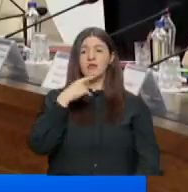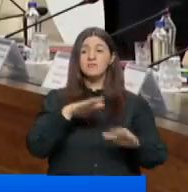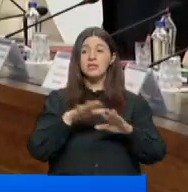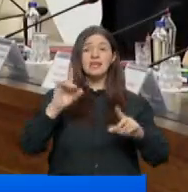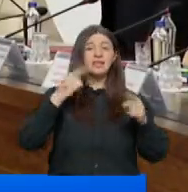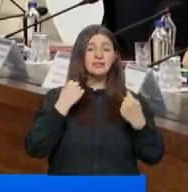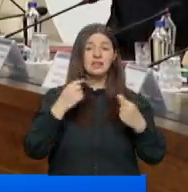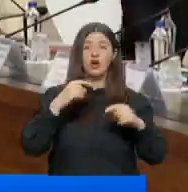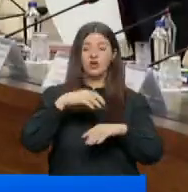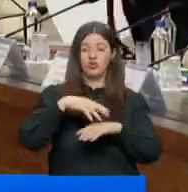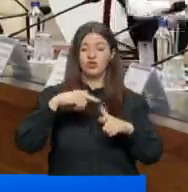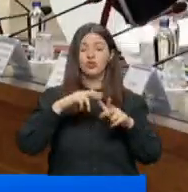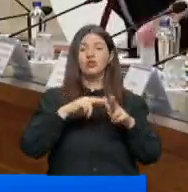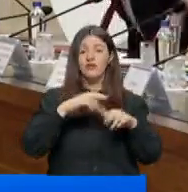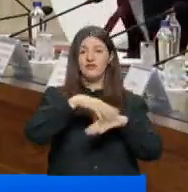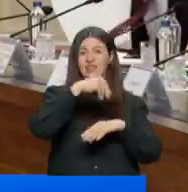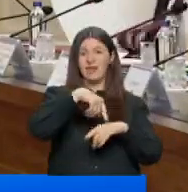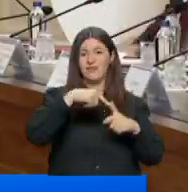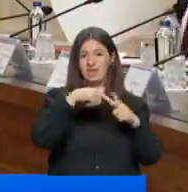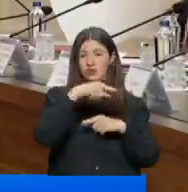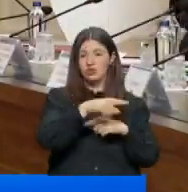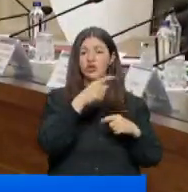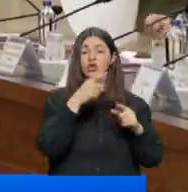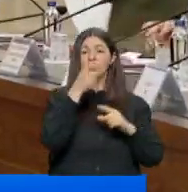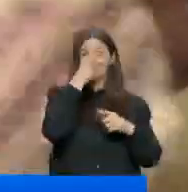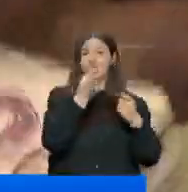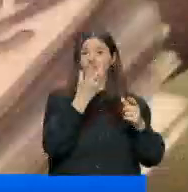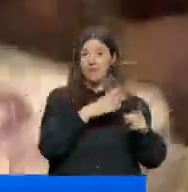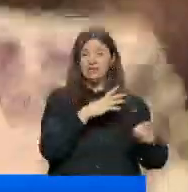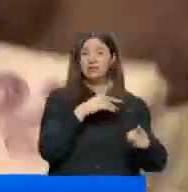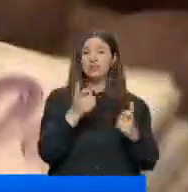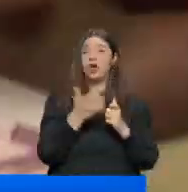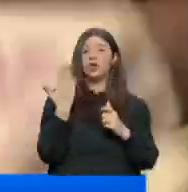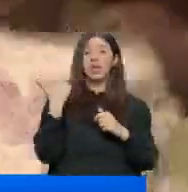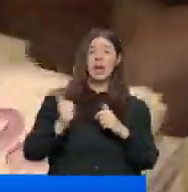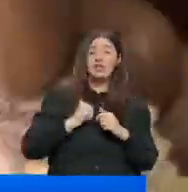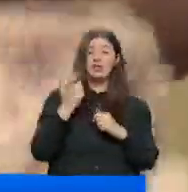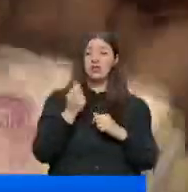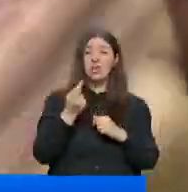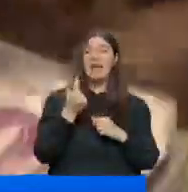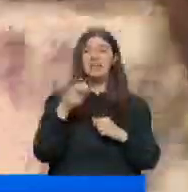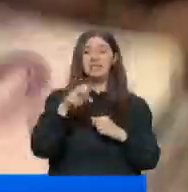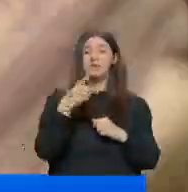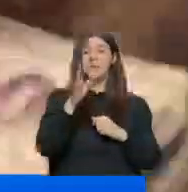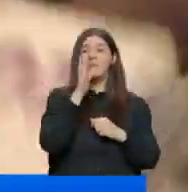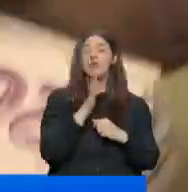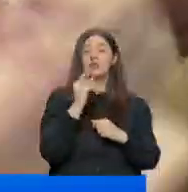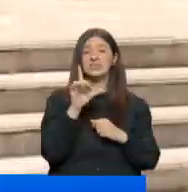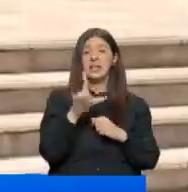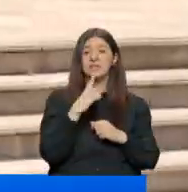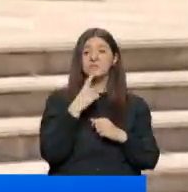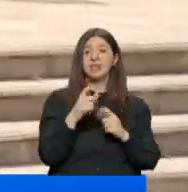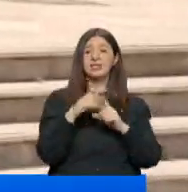Masada yetkili konfederasyon Türk İş bulunurken Çalışma Bakanı'nın toplantı öncesinde asgari ücret en az 8500 olmalı